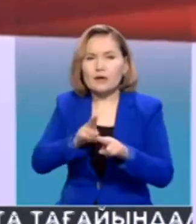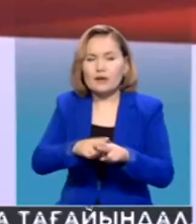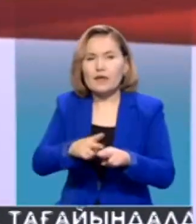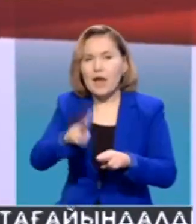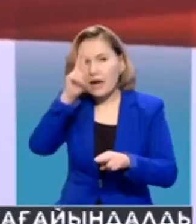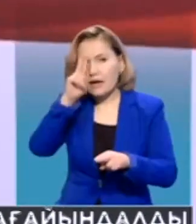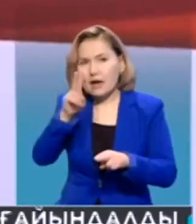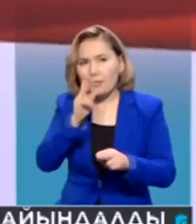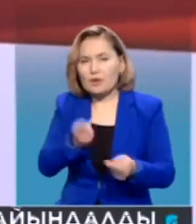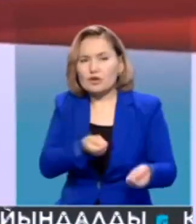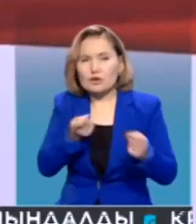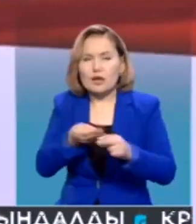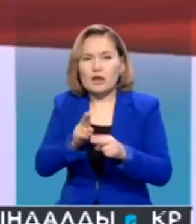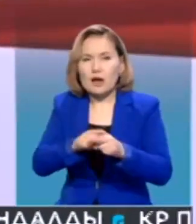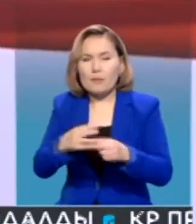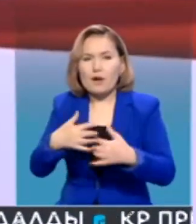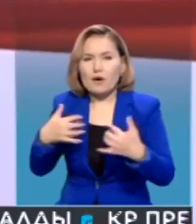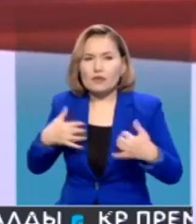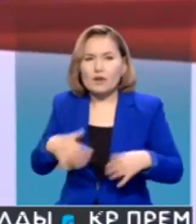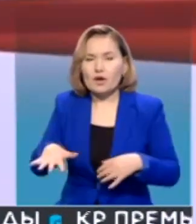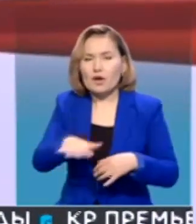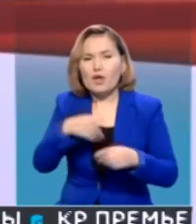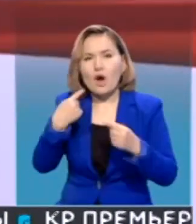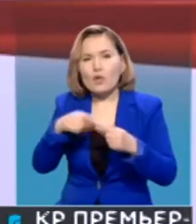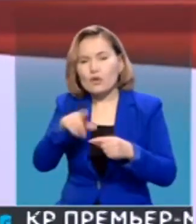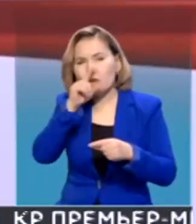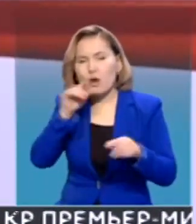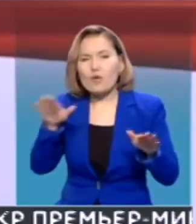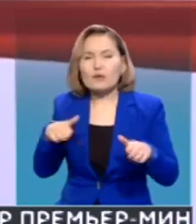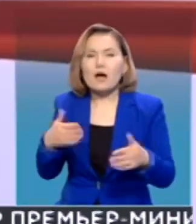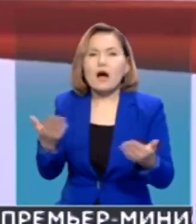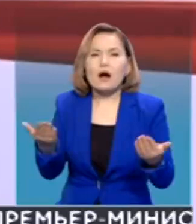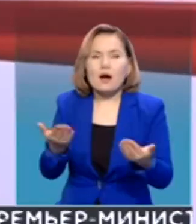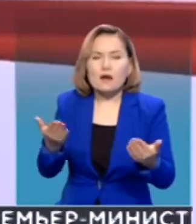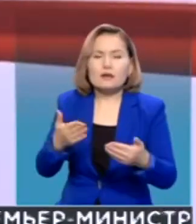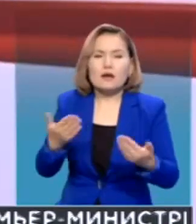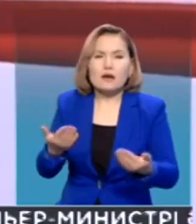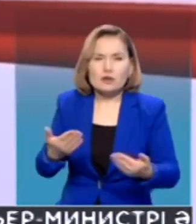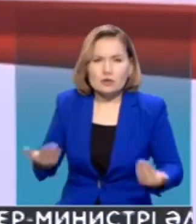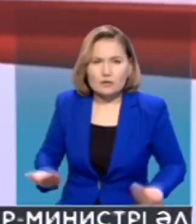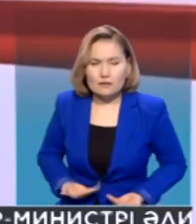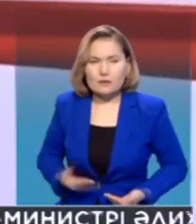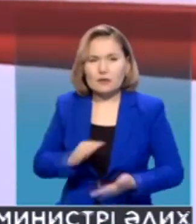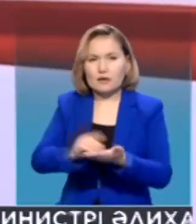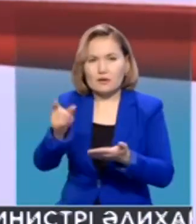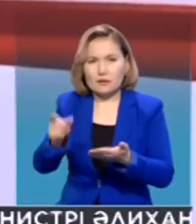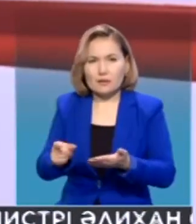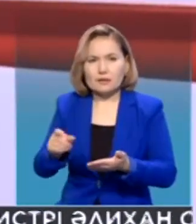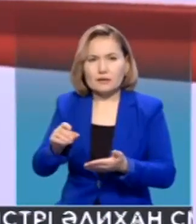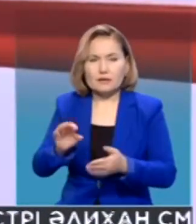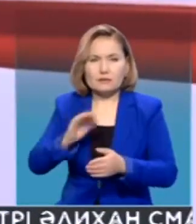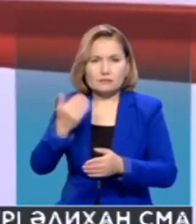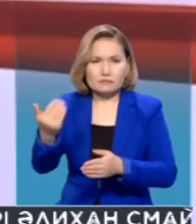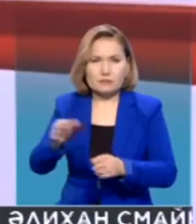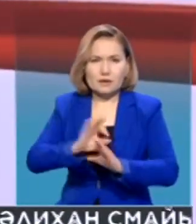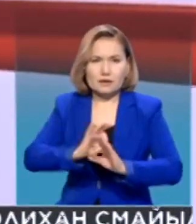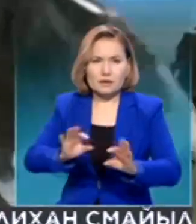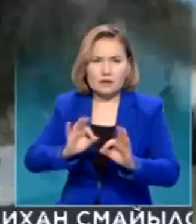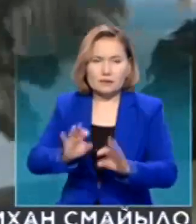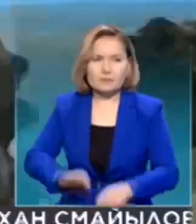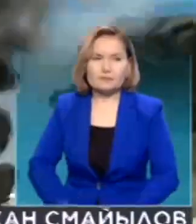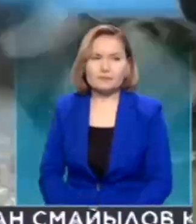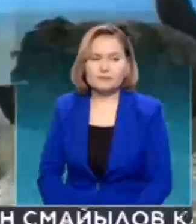2 ай бұрын жеткізілген. Зообақтағы өзге де құстардың хал ахуалы қалай, тілшіміз Руслан Нұрланұлы айтып берсін.